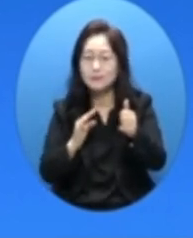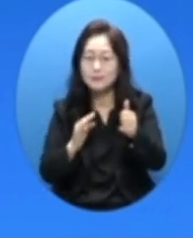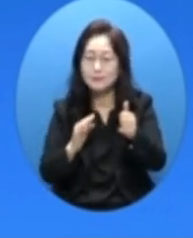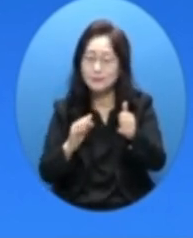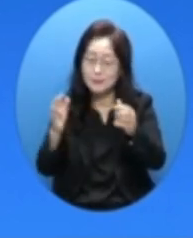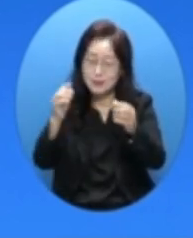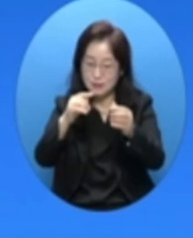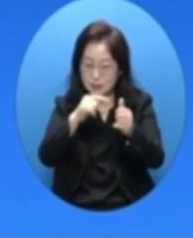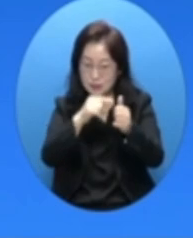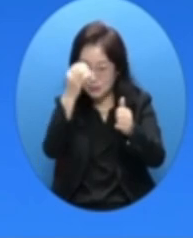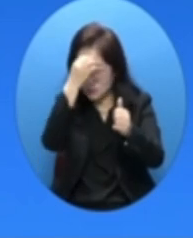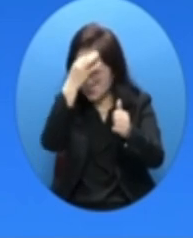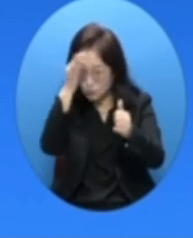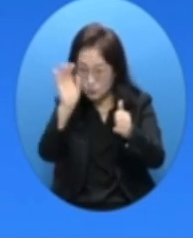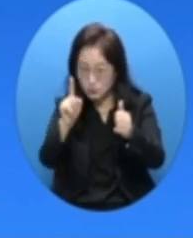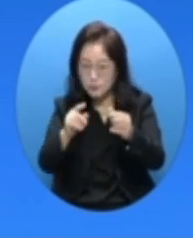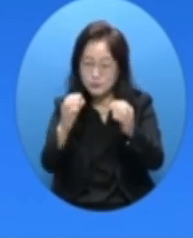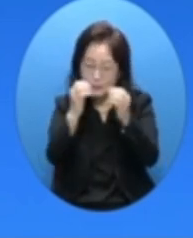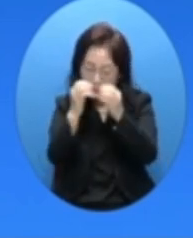시를 쓰는 그